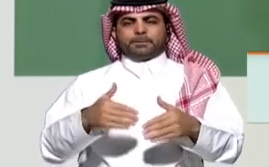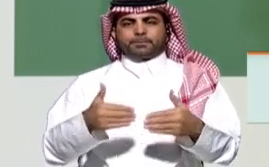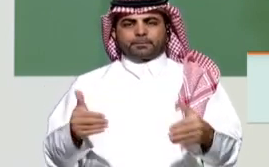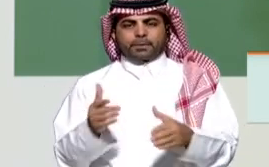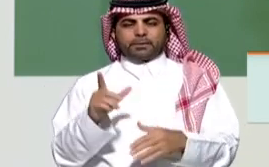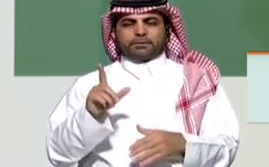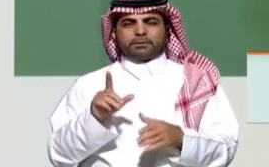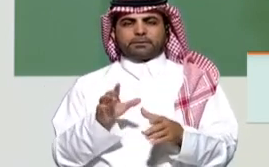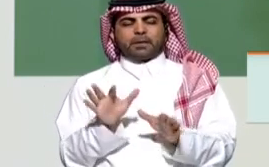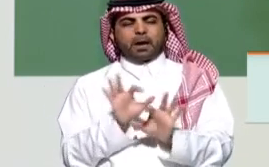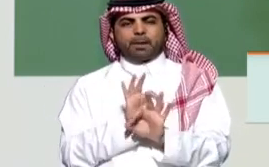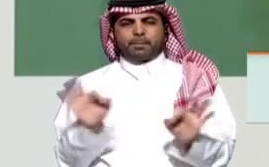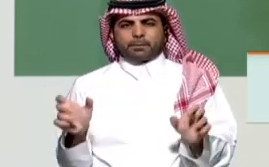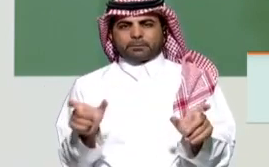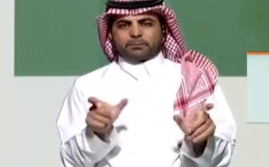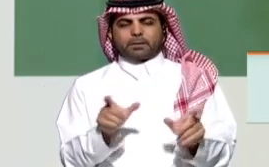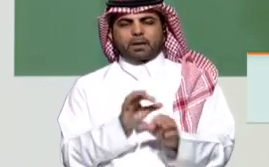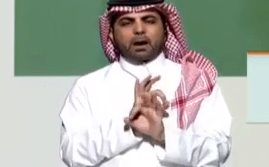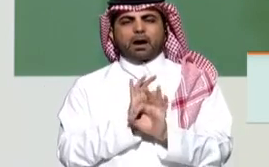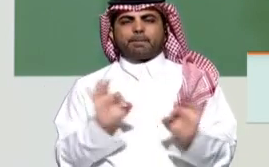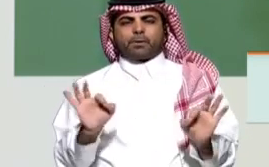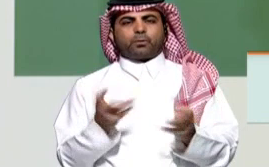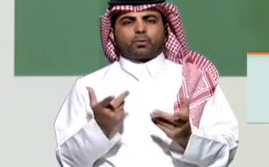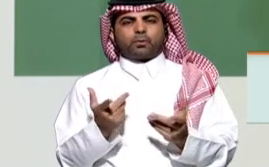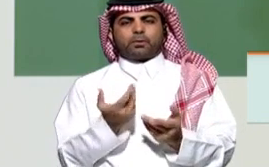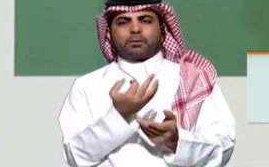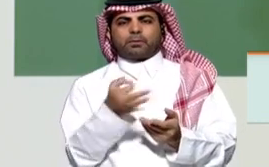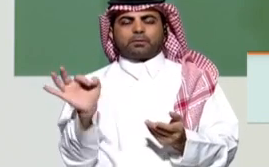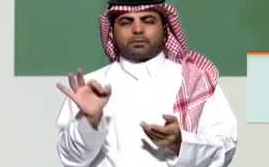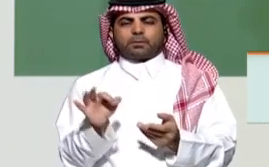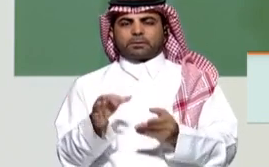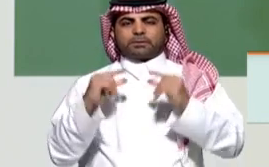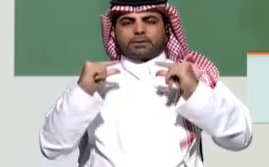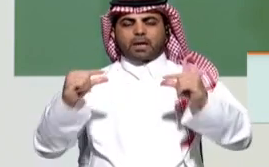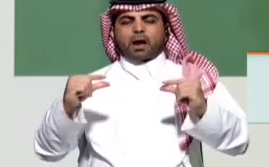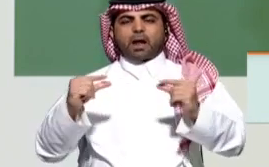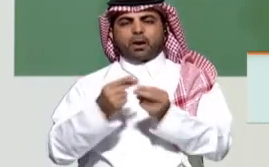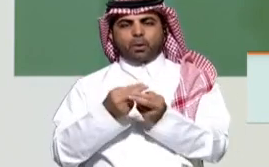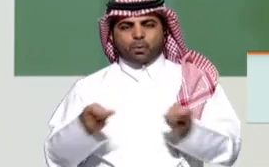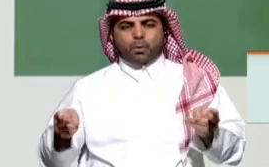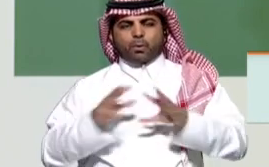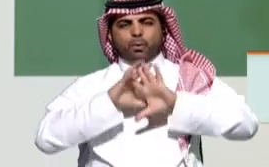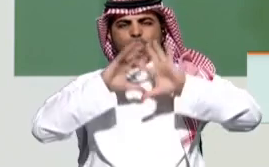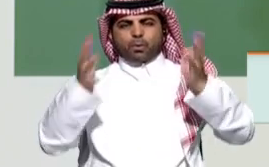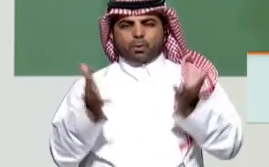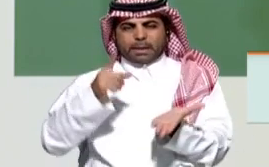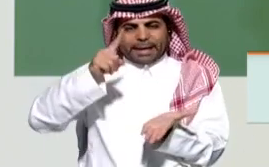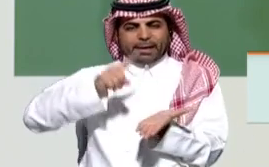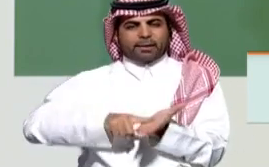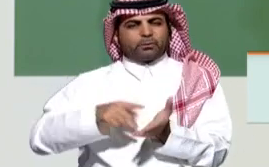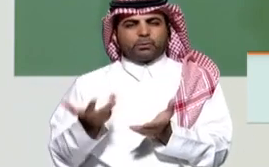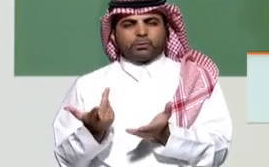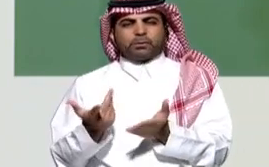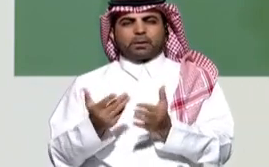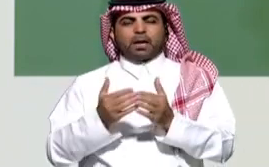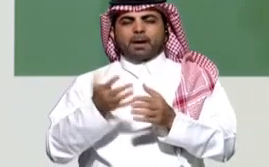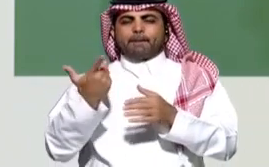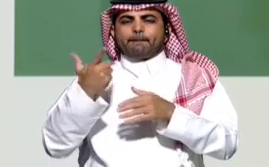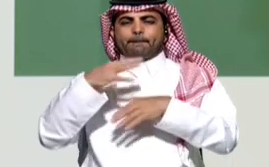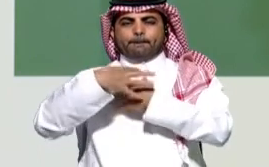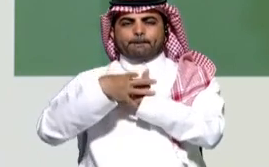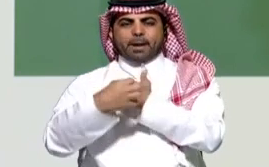CDC، جميع هذه المصادر وجميع الأدلة وجميع هذه الجهات تؤكد بأنه هو مرض